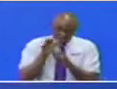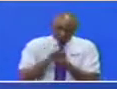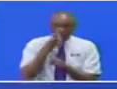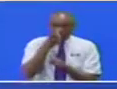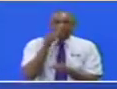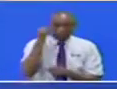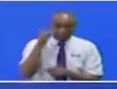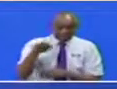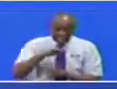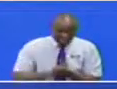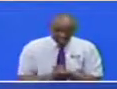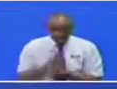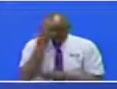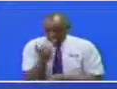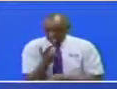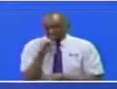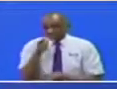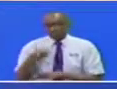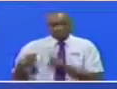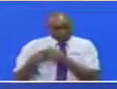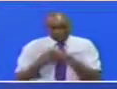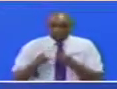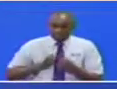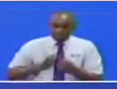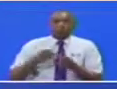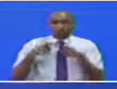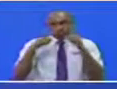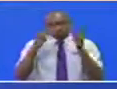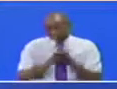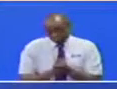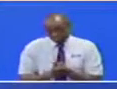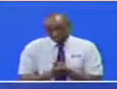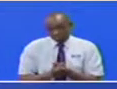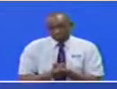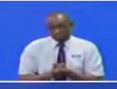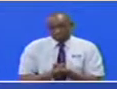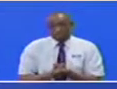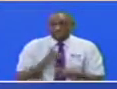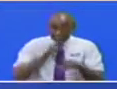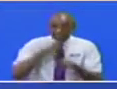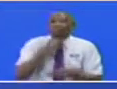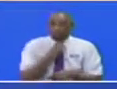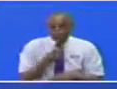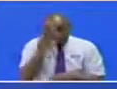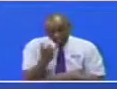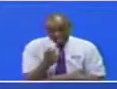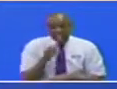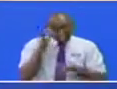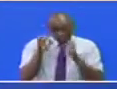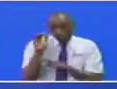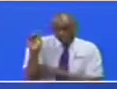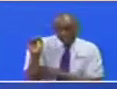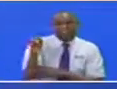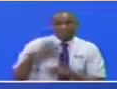wanawake, na pengine hiyo inakuja kuzuia mtu kufika kiwango yake kule angefikia saa ile unataka. Kwa sababu ukiuliza tu kama